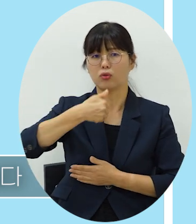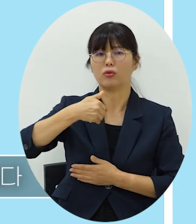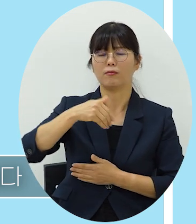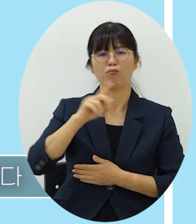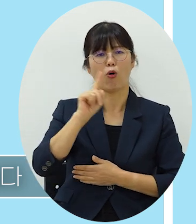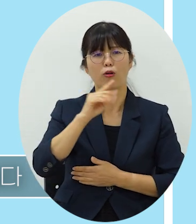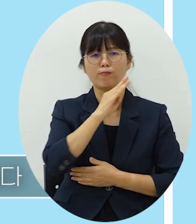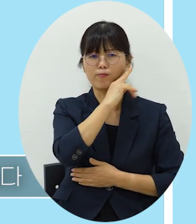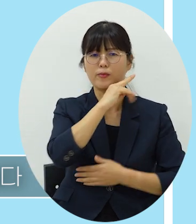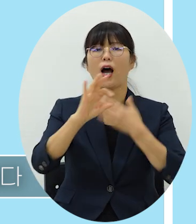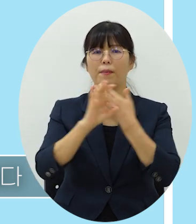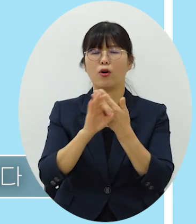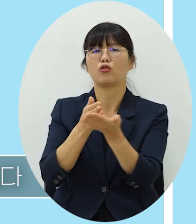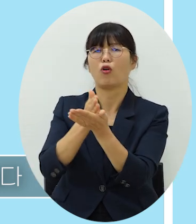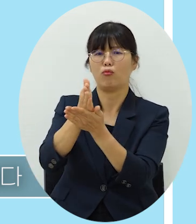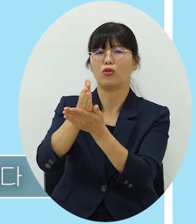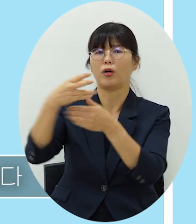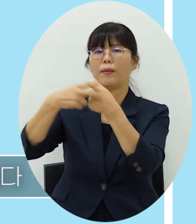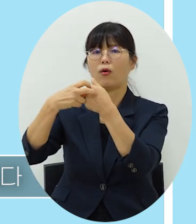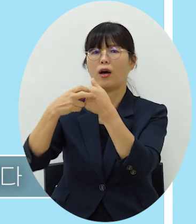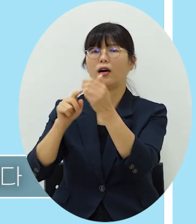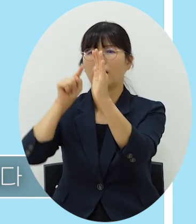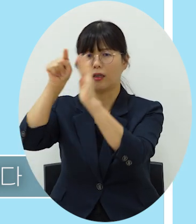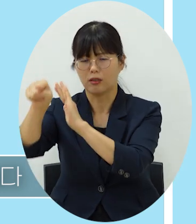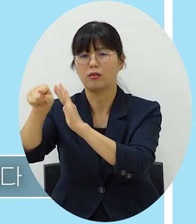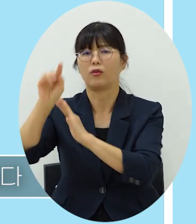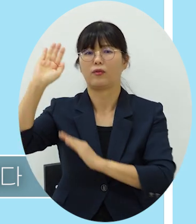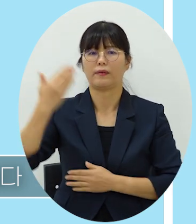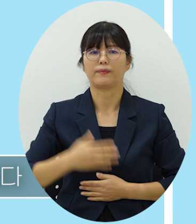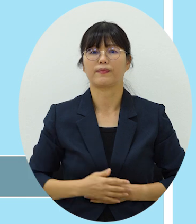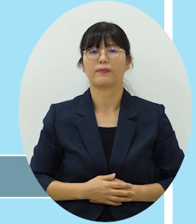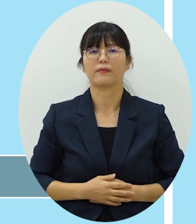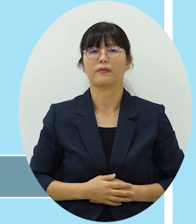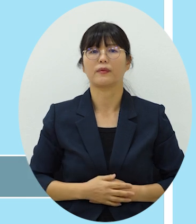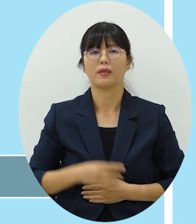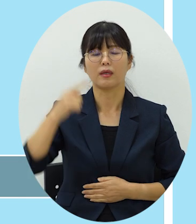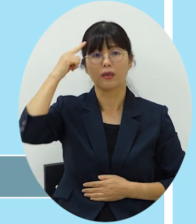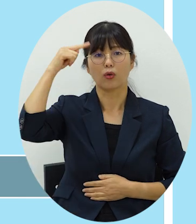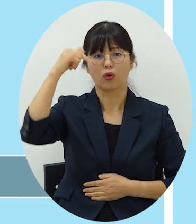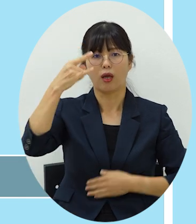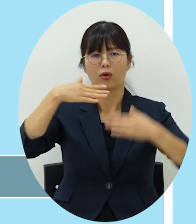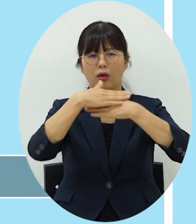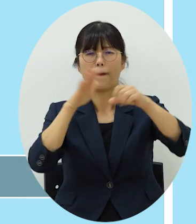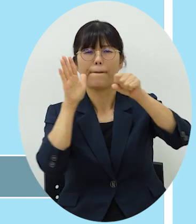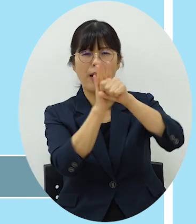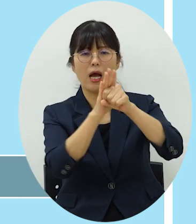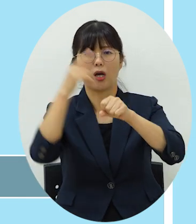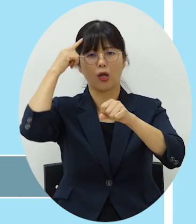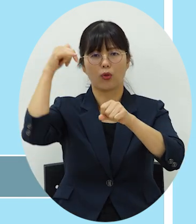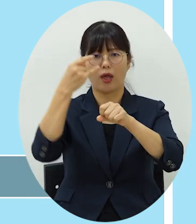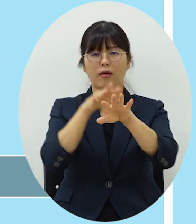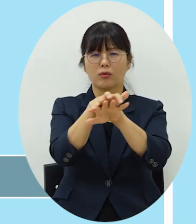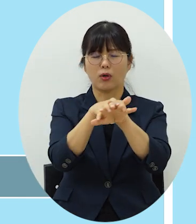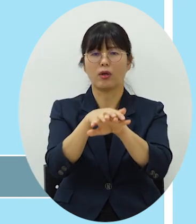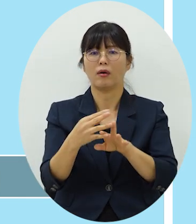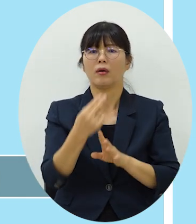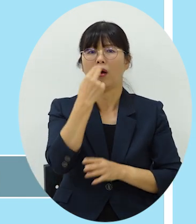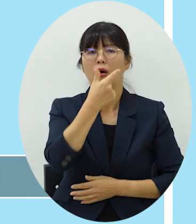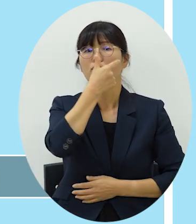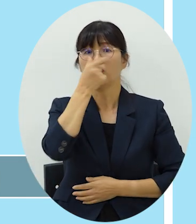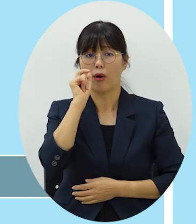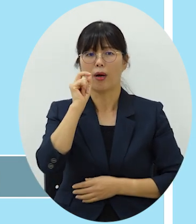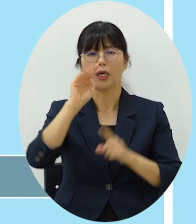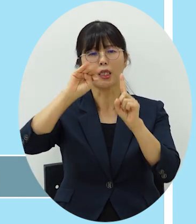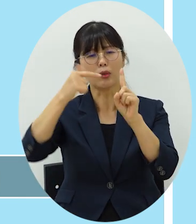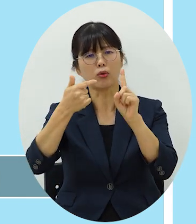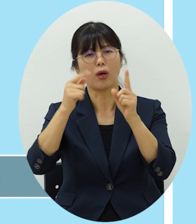의심되면 전문 치료 병원으로 최대한 빨리 이송해야 합니다. 뇌혈관이 막혀 뇌 조직에 산소가 부족해지면